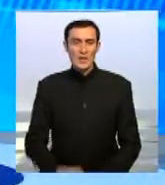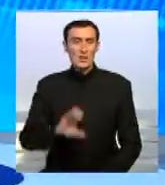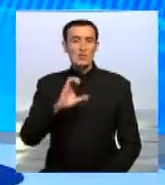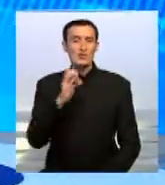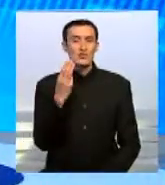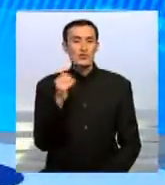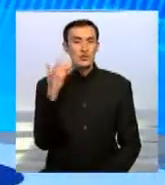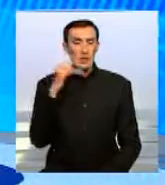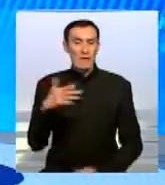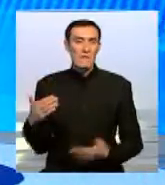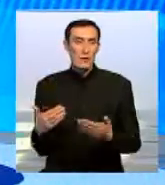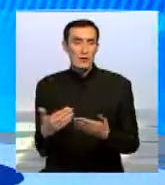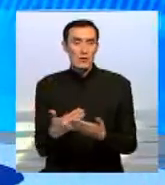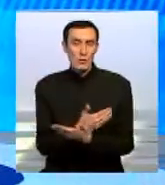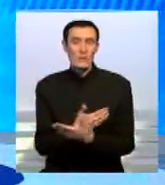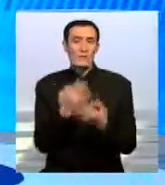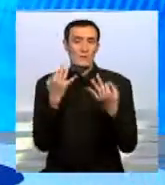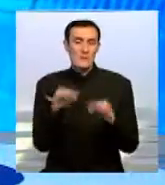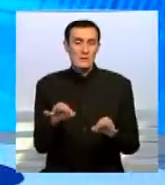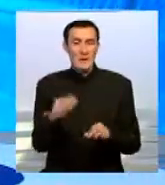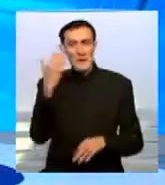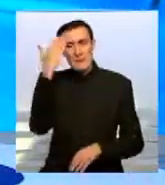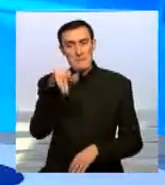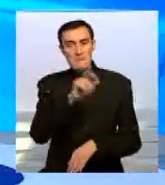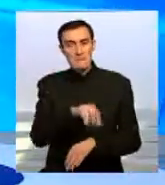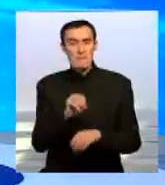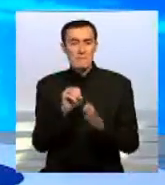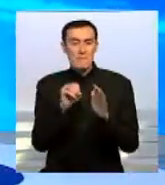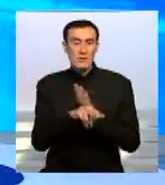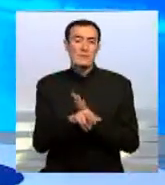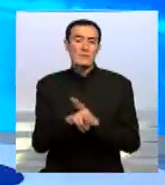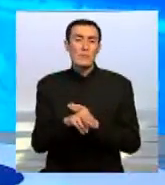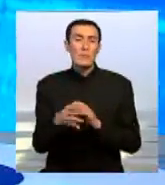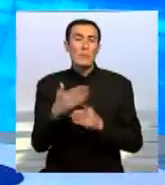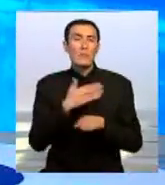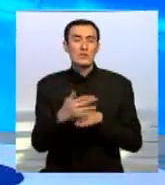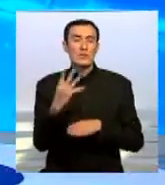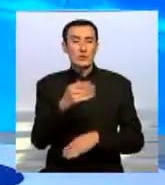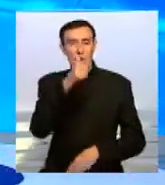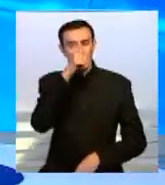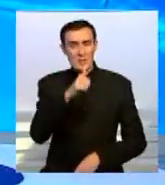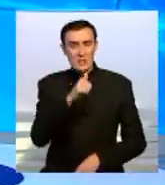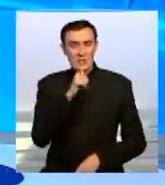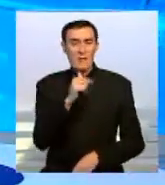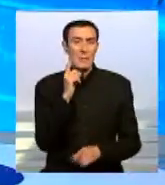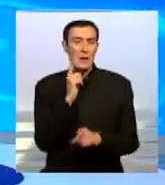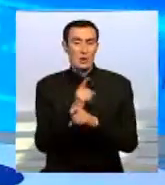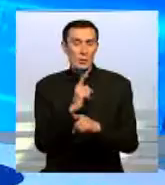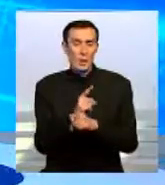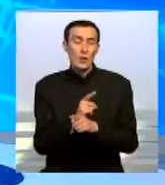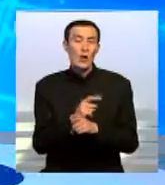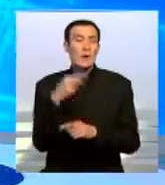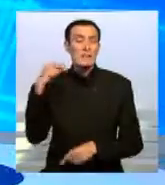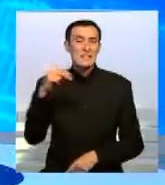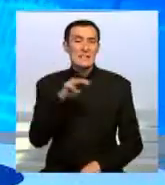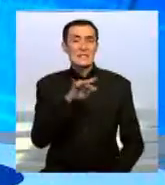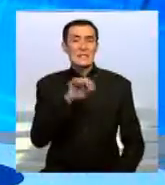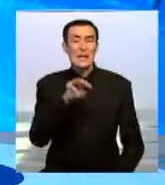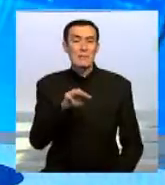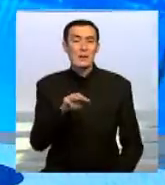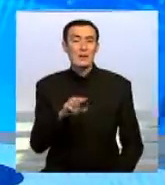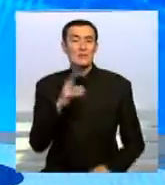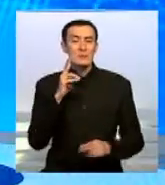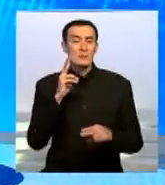США стали вновь принимать беженцев после 4-месячного моратория. Однако президент Дональд Трамп продлил запрет на